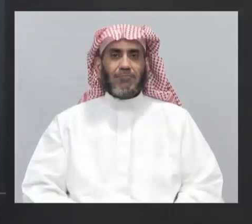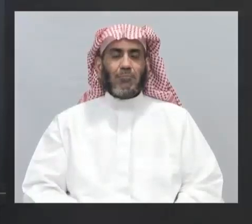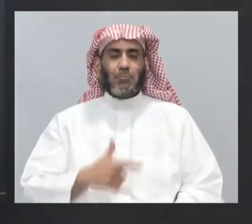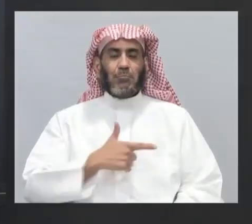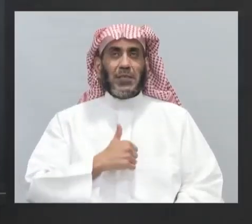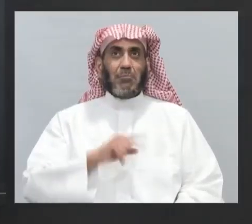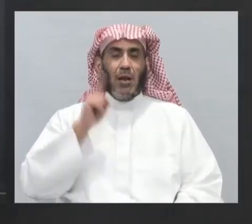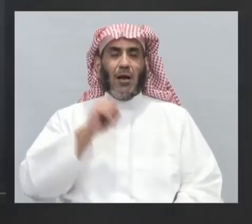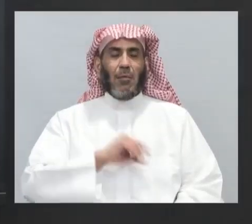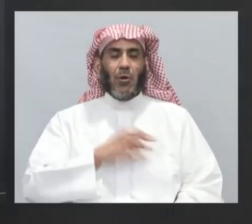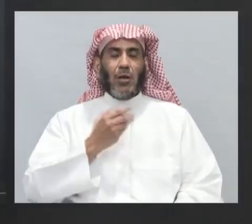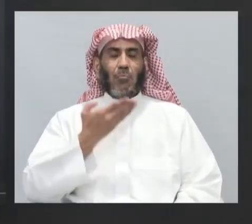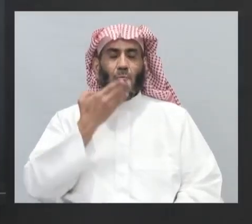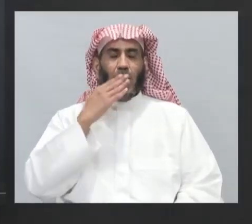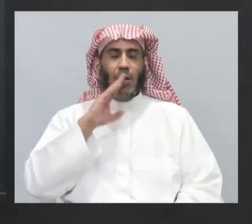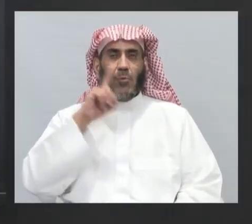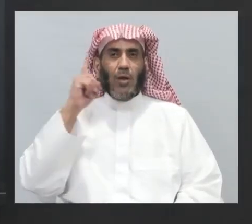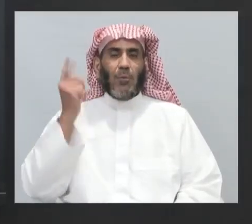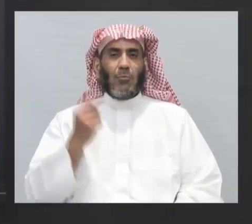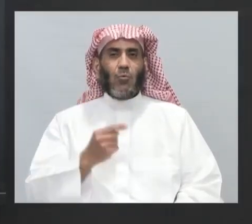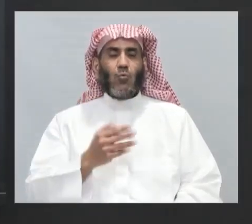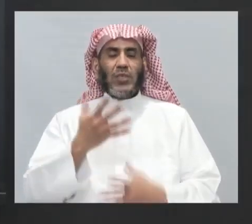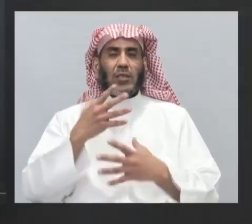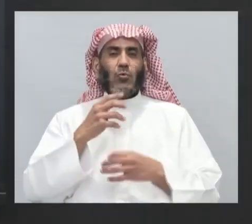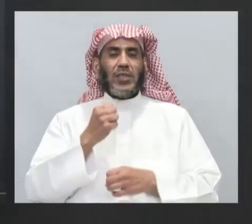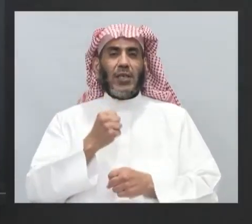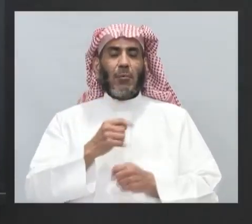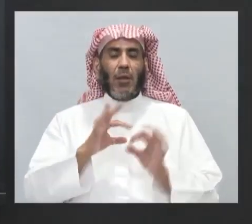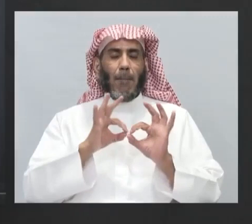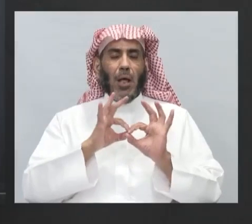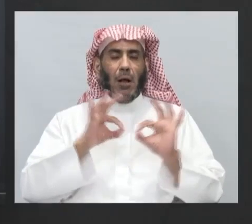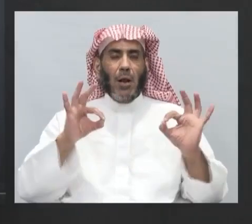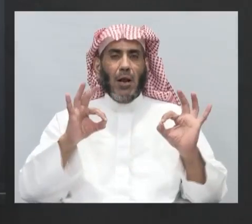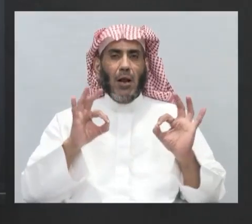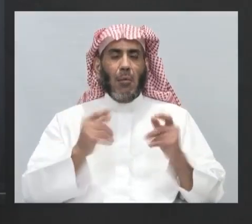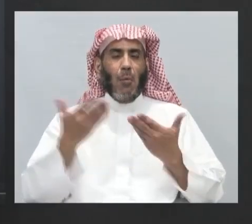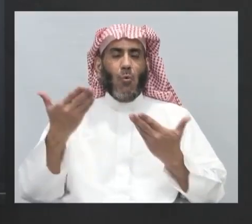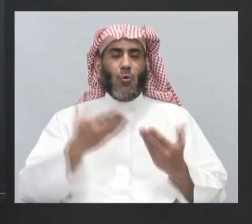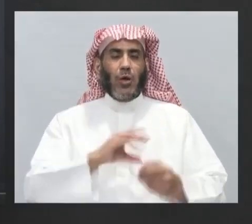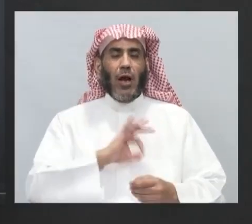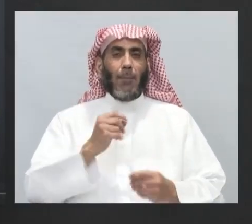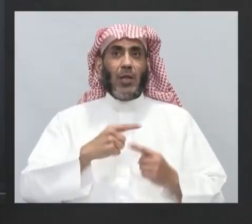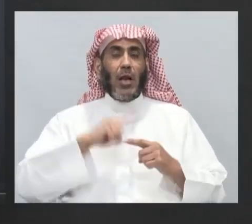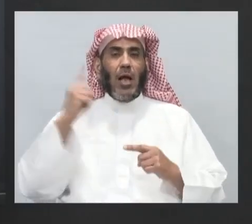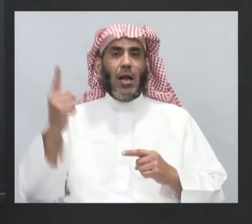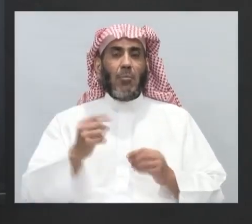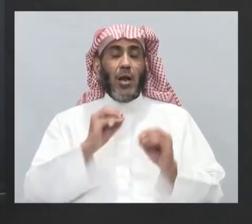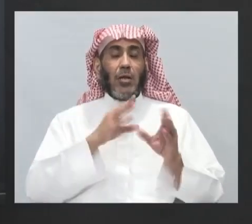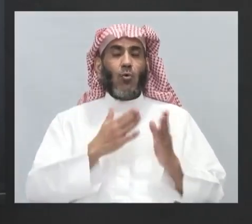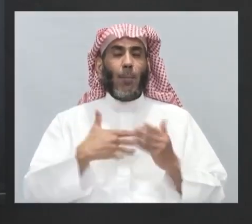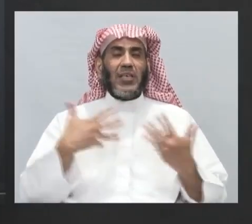بسم الله الرحمن الرحيم الحمد لله رب العالمين والصلاه والسلام الاتمان الاكملان على المبعوث رحمه للعالمين هاديا